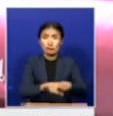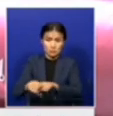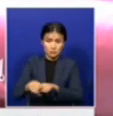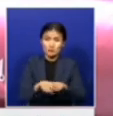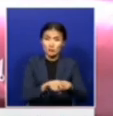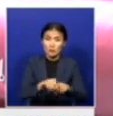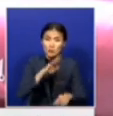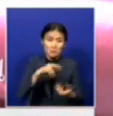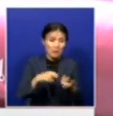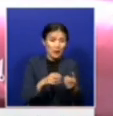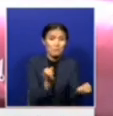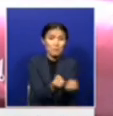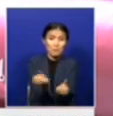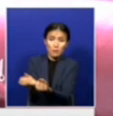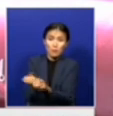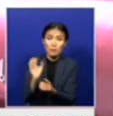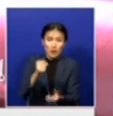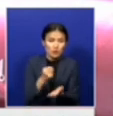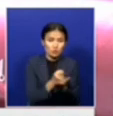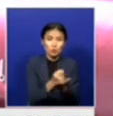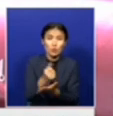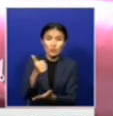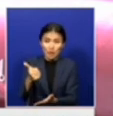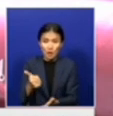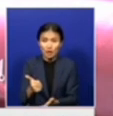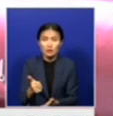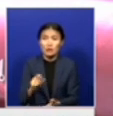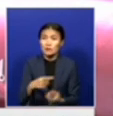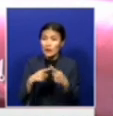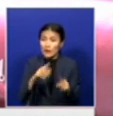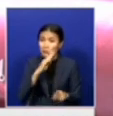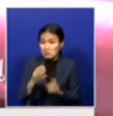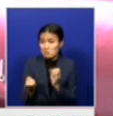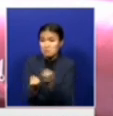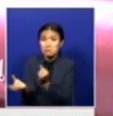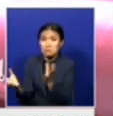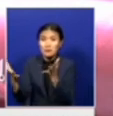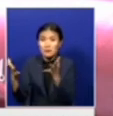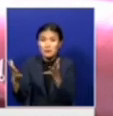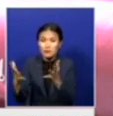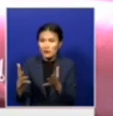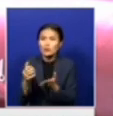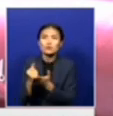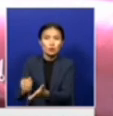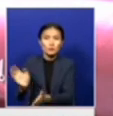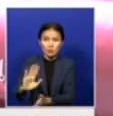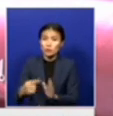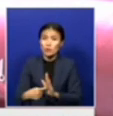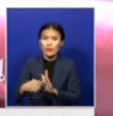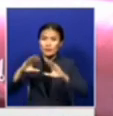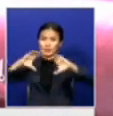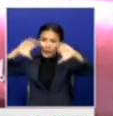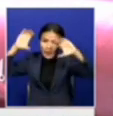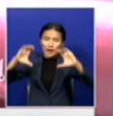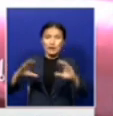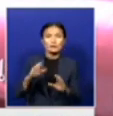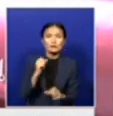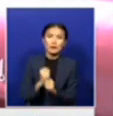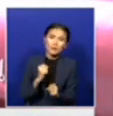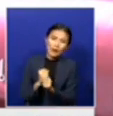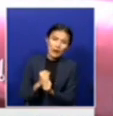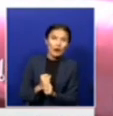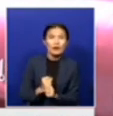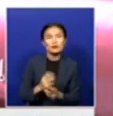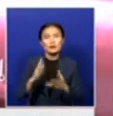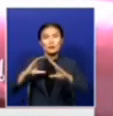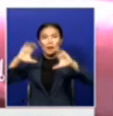ข้าราชการพนักงานรัฐวิสาหกิจหรือว่าผู้ที่เขาไม่ประสงค์จะรับเงินเยียวยาอำนวยความสะดวกให้กับพี่น้องประชาชนครับเอ